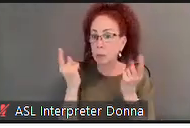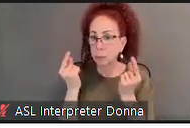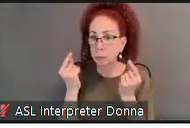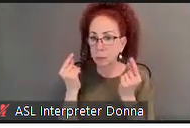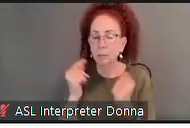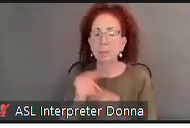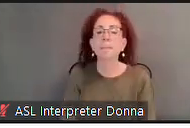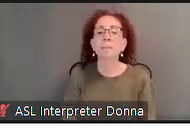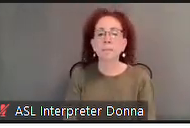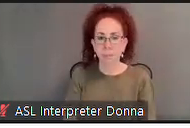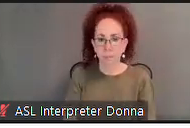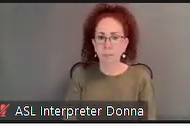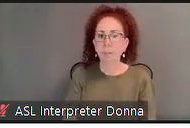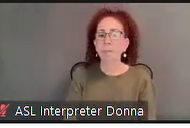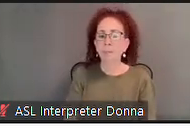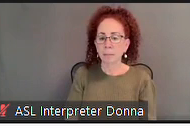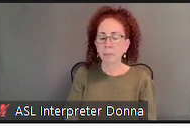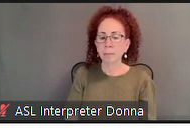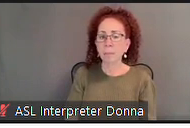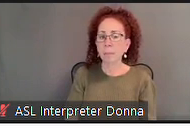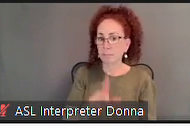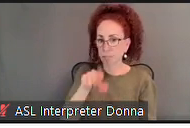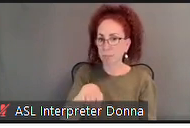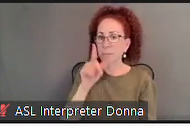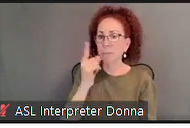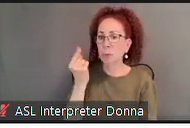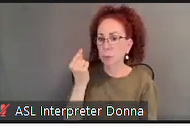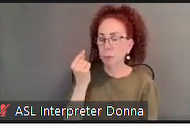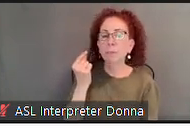感觉，如果有这种症状的话呢，